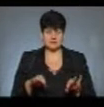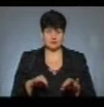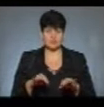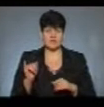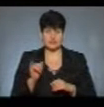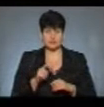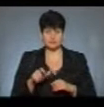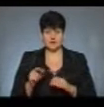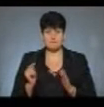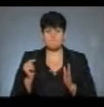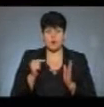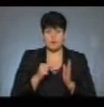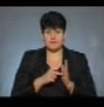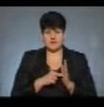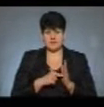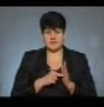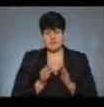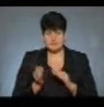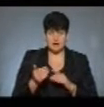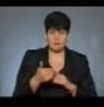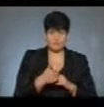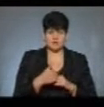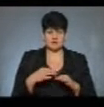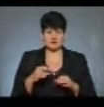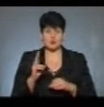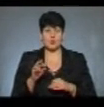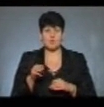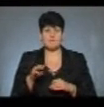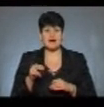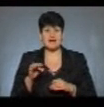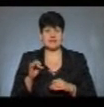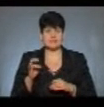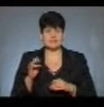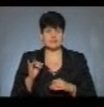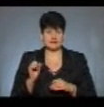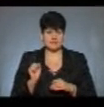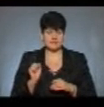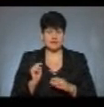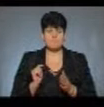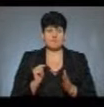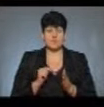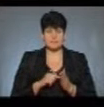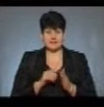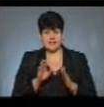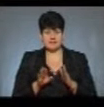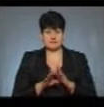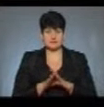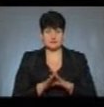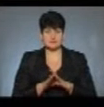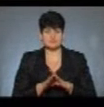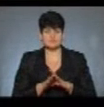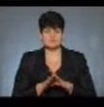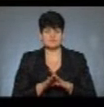пішоходи попадали, скажімо так, при повороті транспорту з Коперника на вулиці Руської, попадали під,